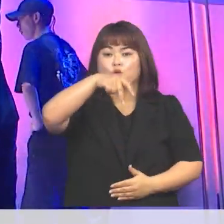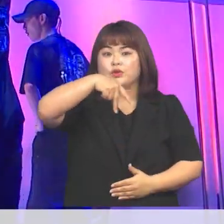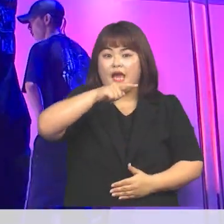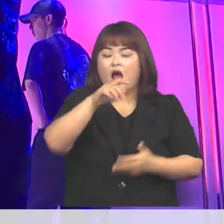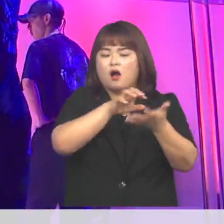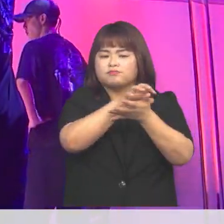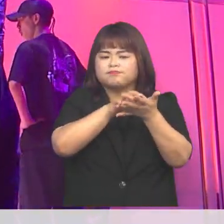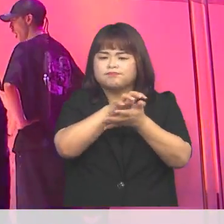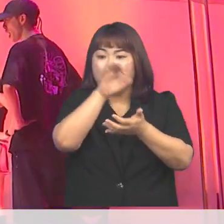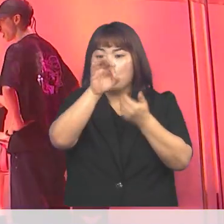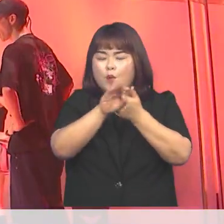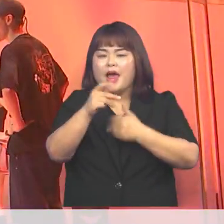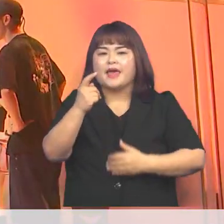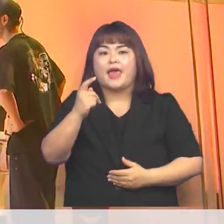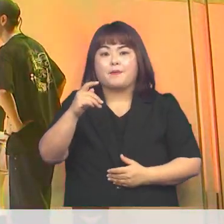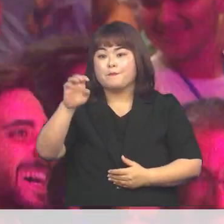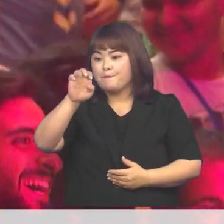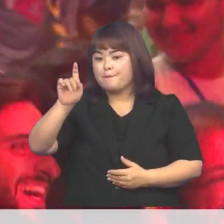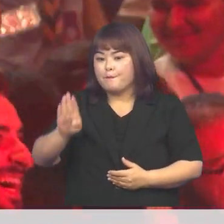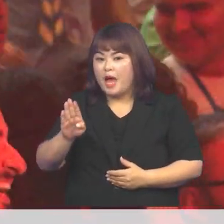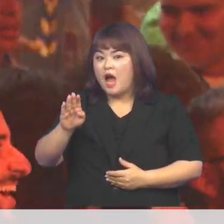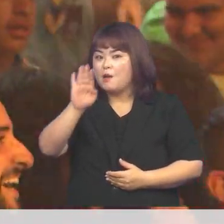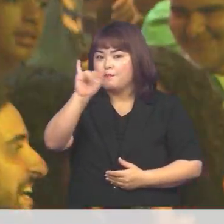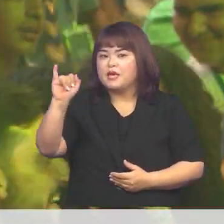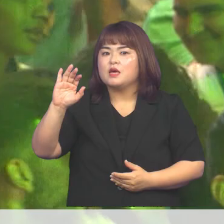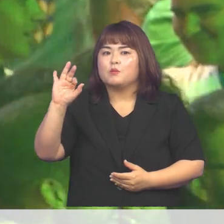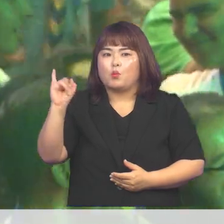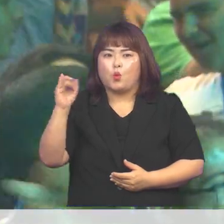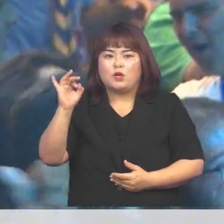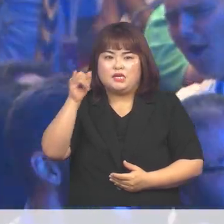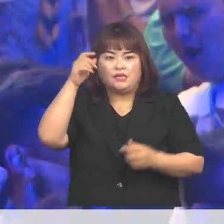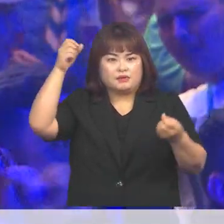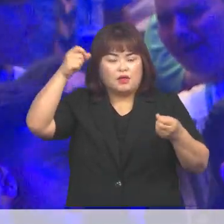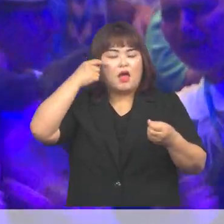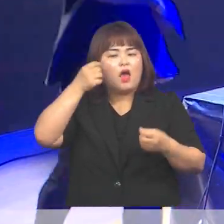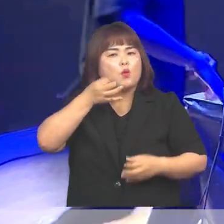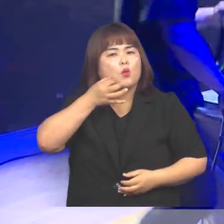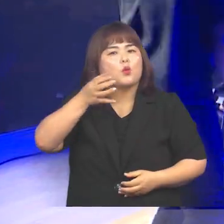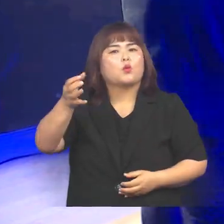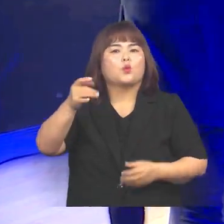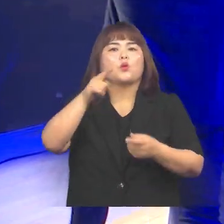K-팝 열풍을 담은 비보이 팀의 무대, 신나는 EDM DJ잉의 공연을